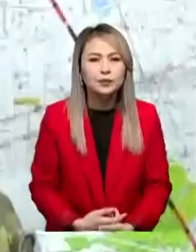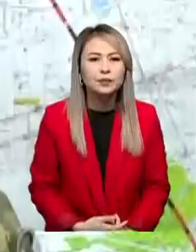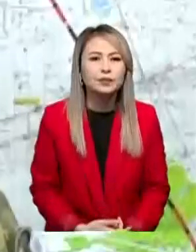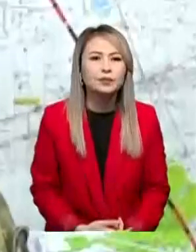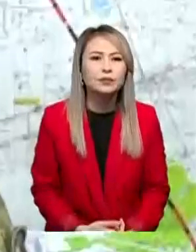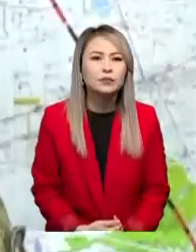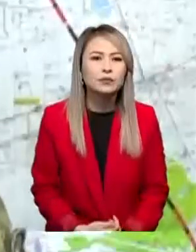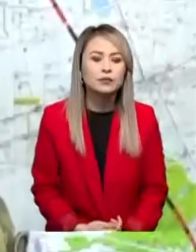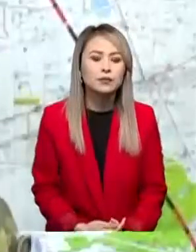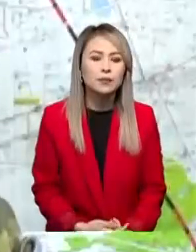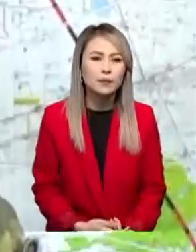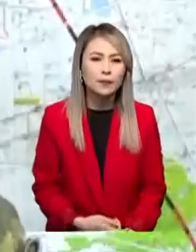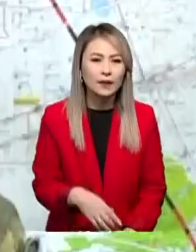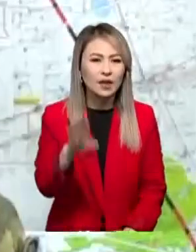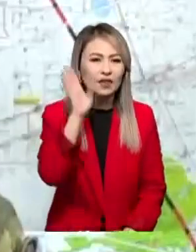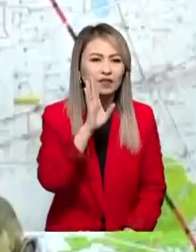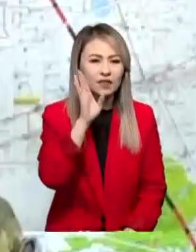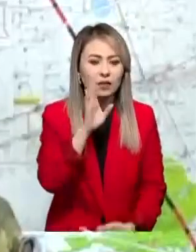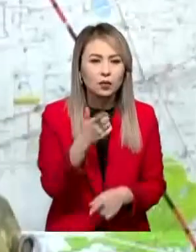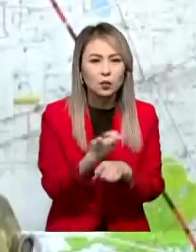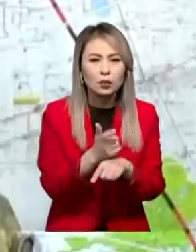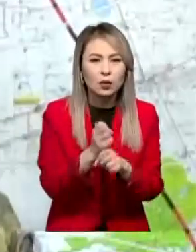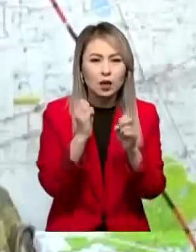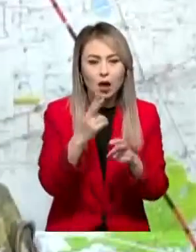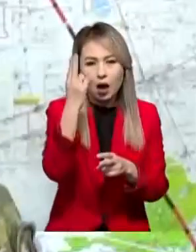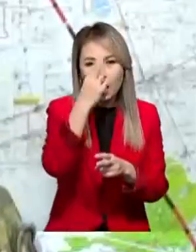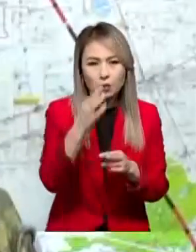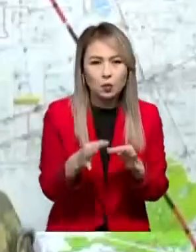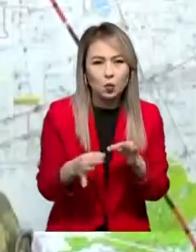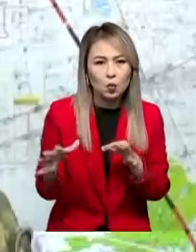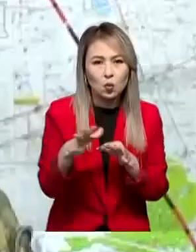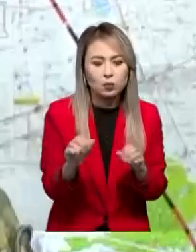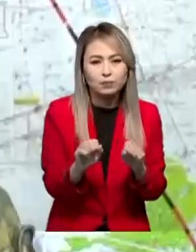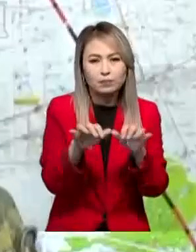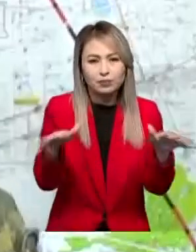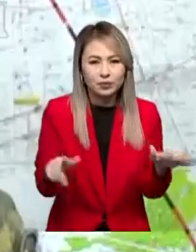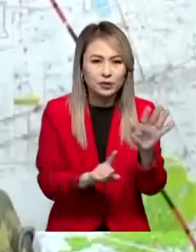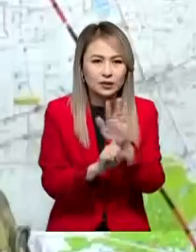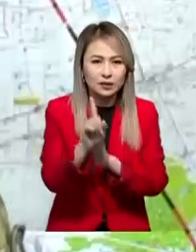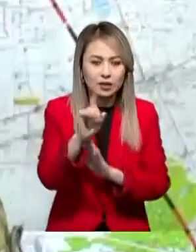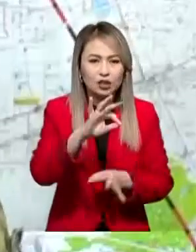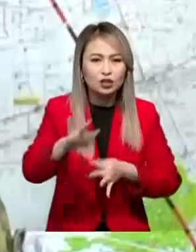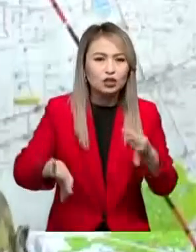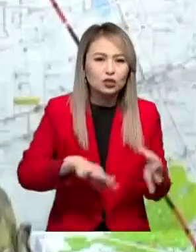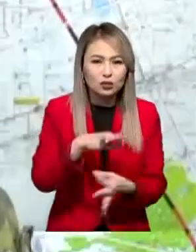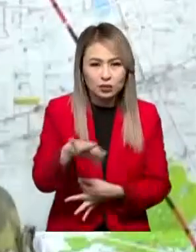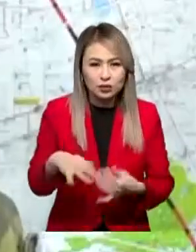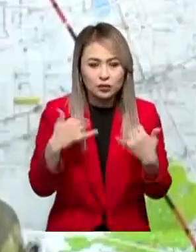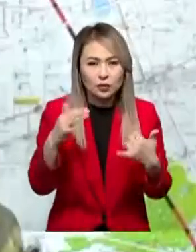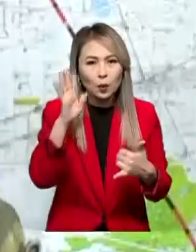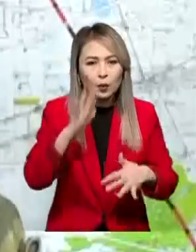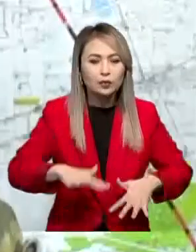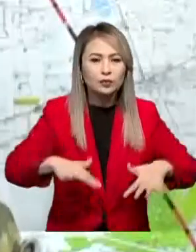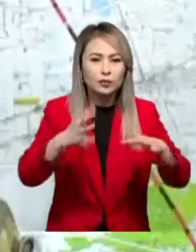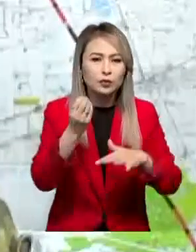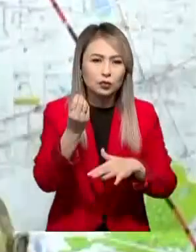у нас идет селектив. Сілетіп өзеніне қауіп көрші Ақмола облысынан келеді. Су қазір қалыпты мөлшерден артық босатылып жатыр. Тасқын судан